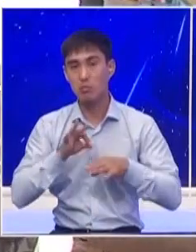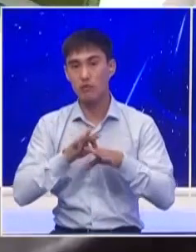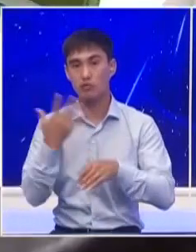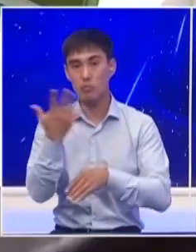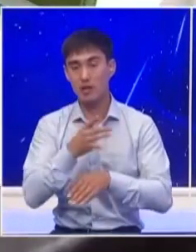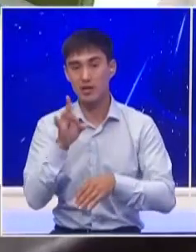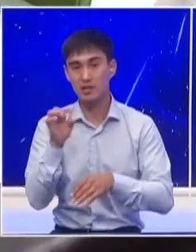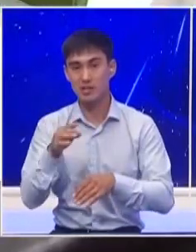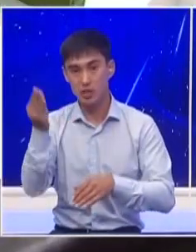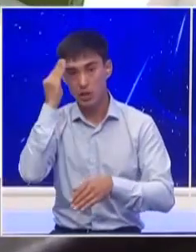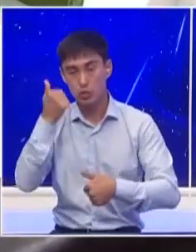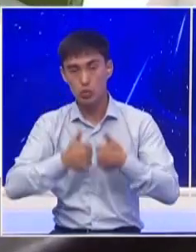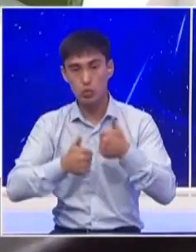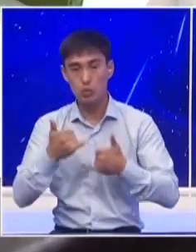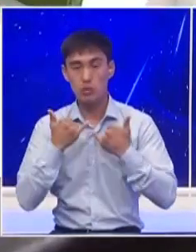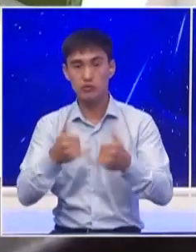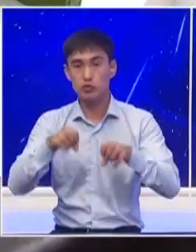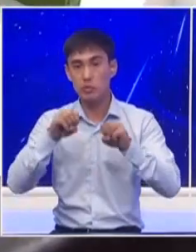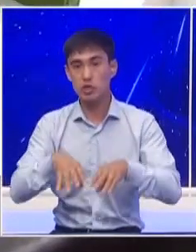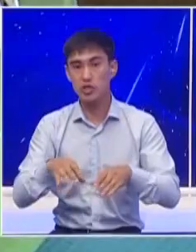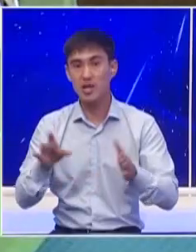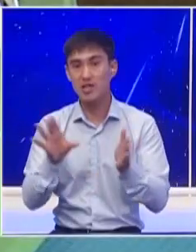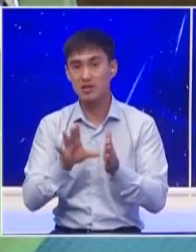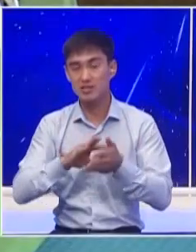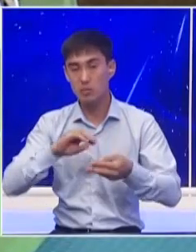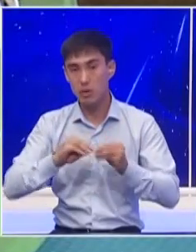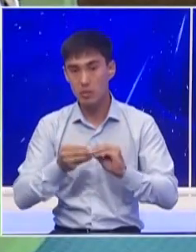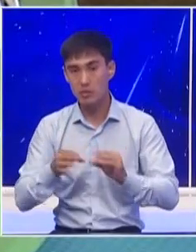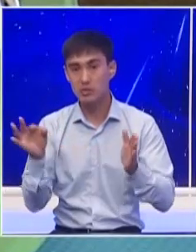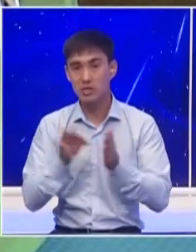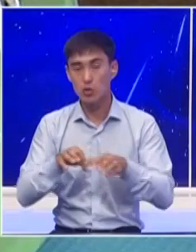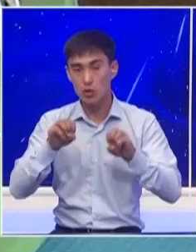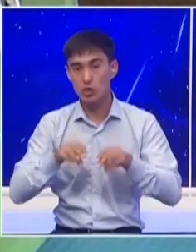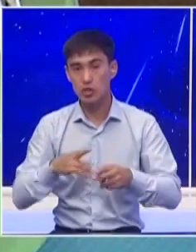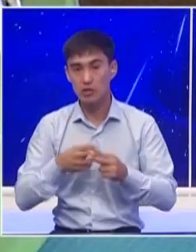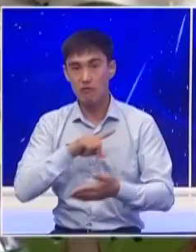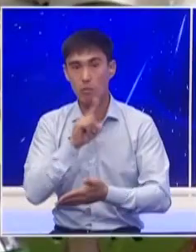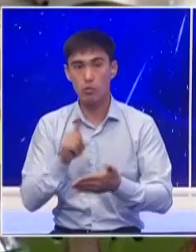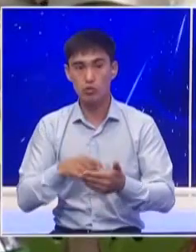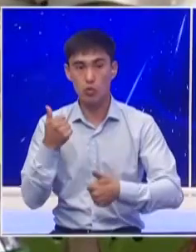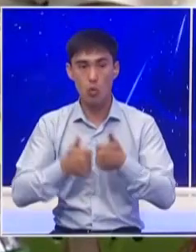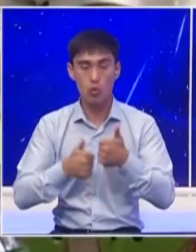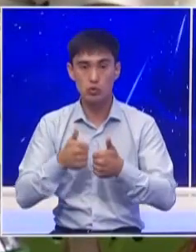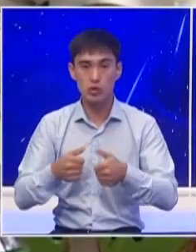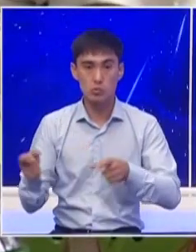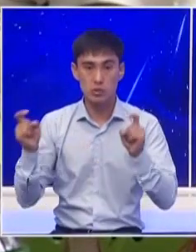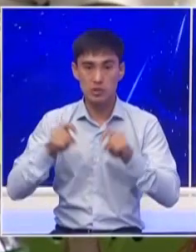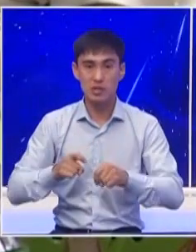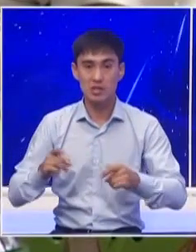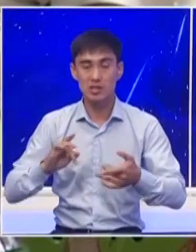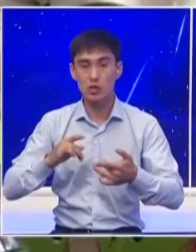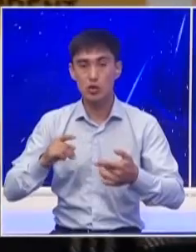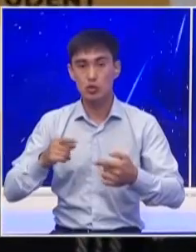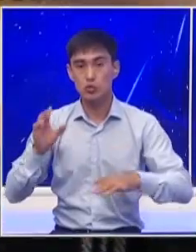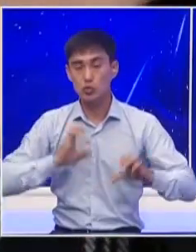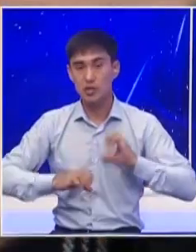раз. Интеллектуальный турнир посвящен решению энергетических проблем. С целью решения насущного вопроса в конкурс вовлечены студенты